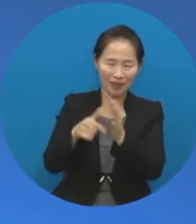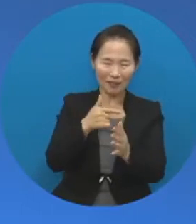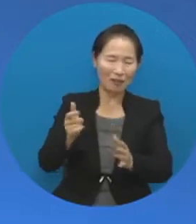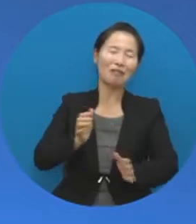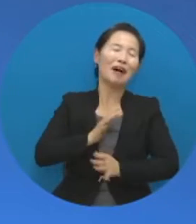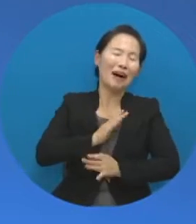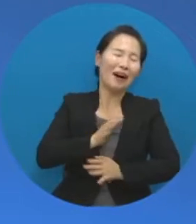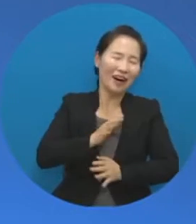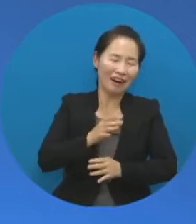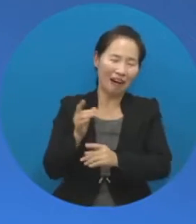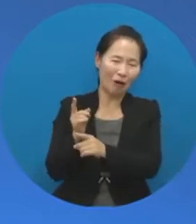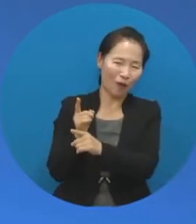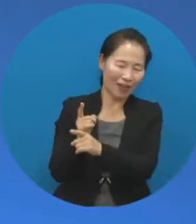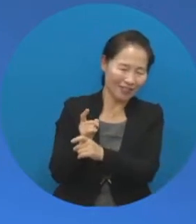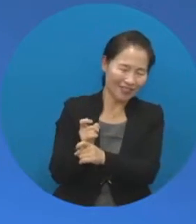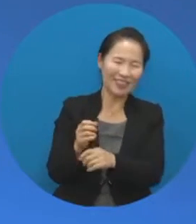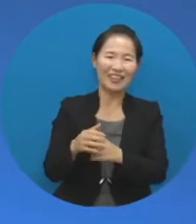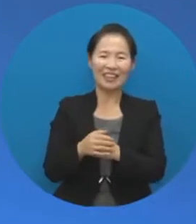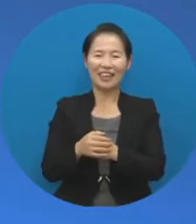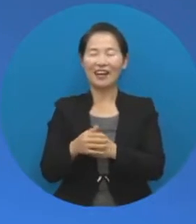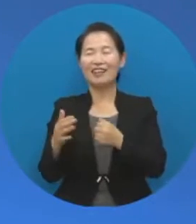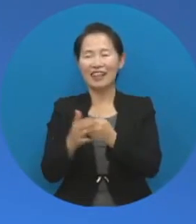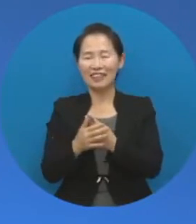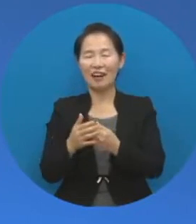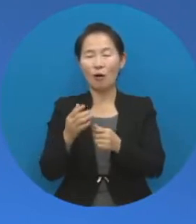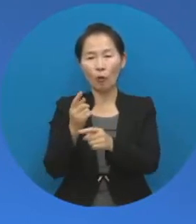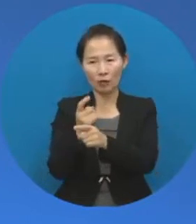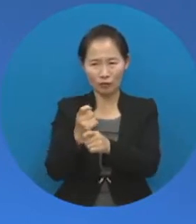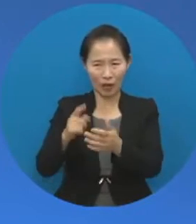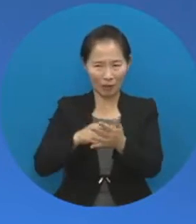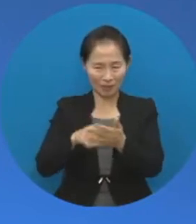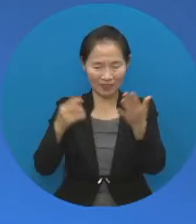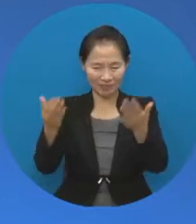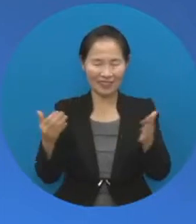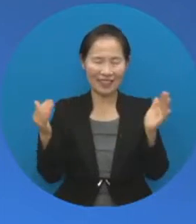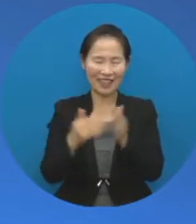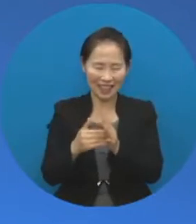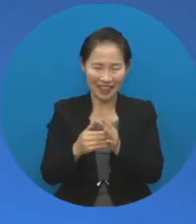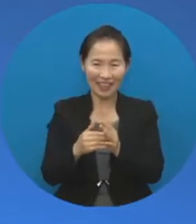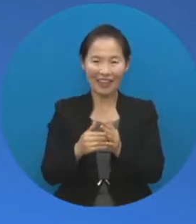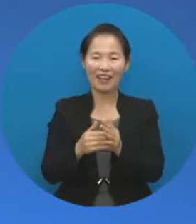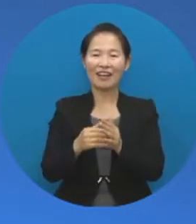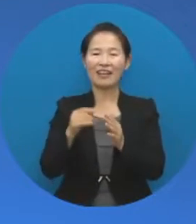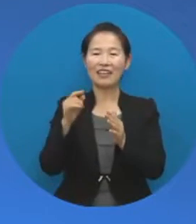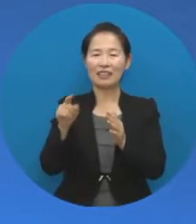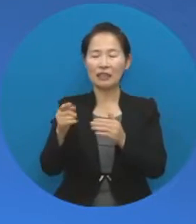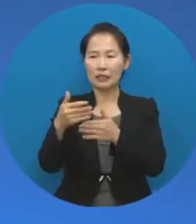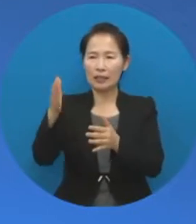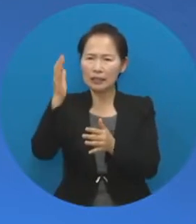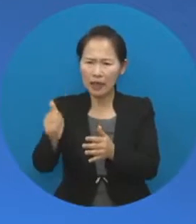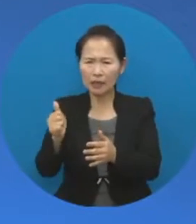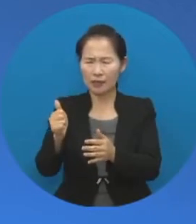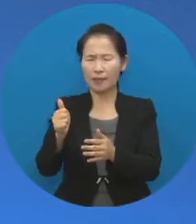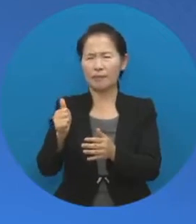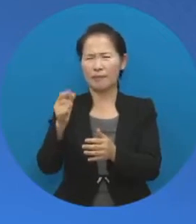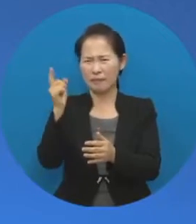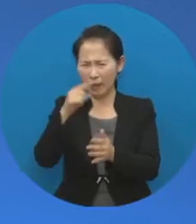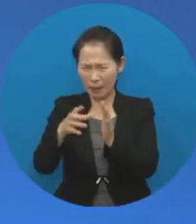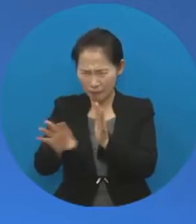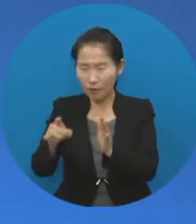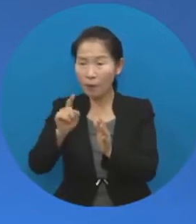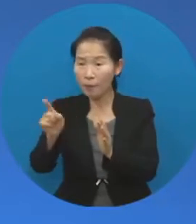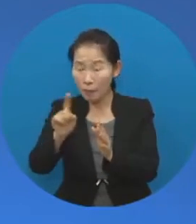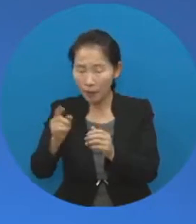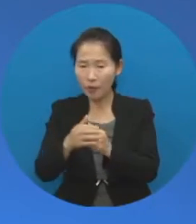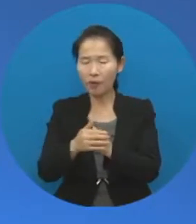그렇게 해서 하나님이 이 원수를 갚아주신 거예요. 그래서 그 실장님이 하지 말았어야 될 것 중에 하나가 이제 술을 마시러 가면 제가